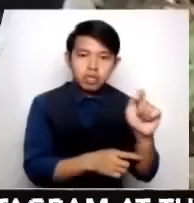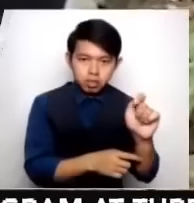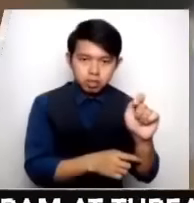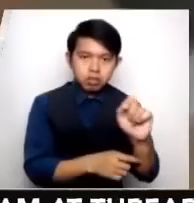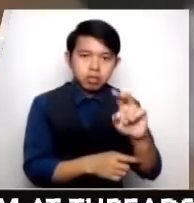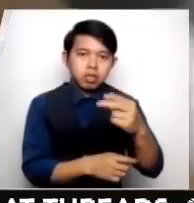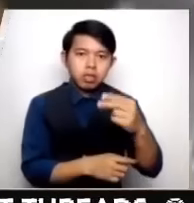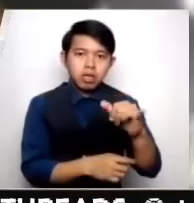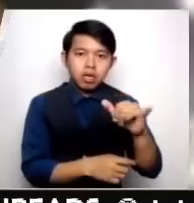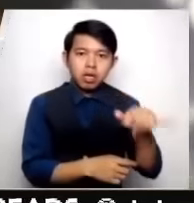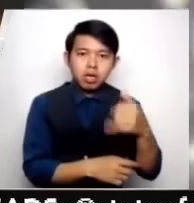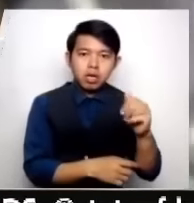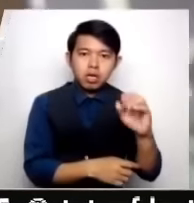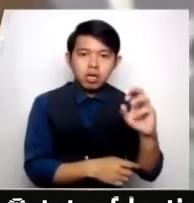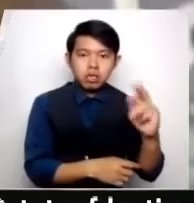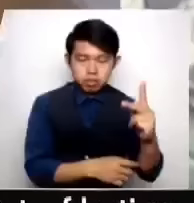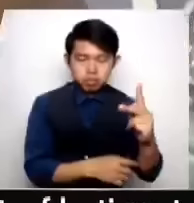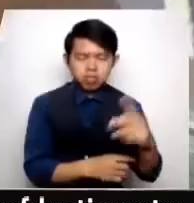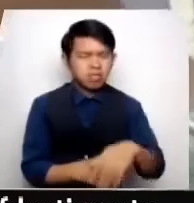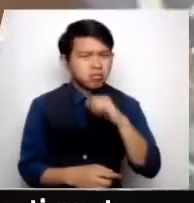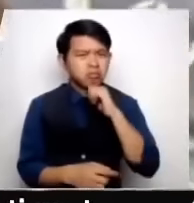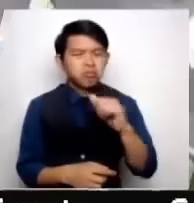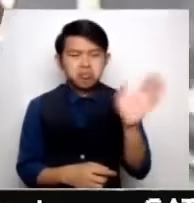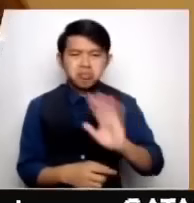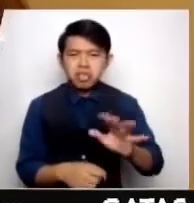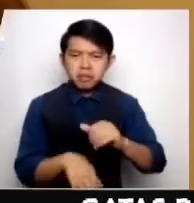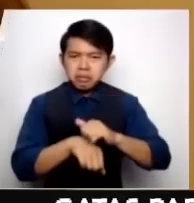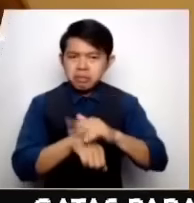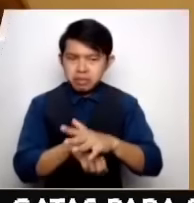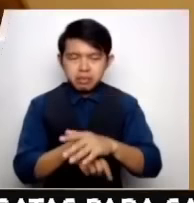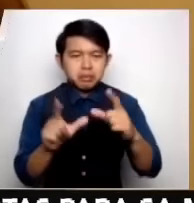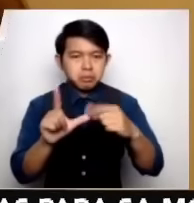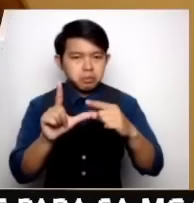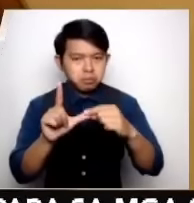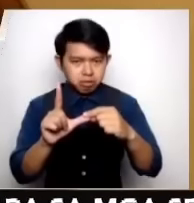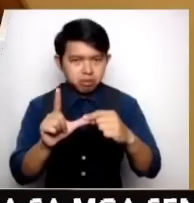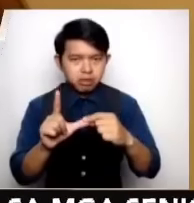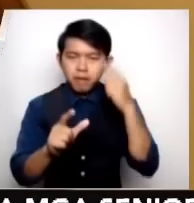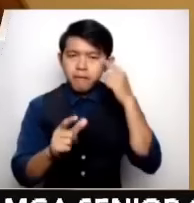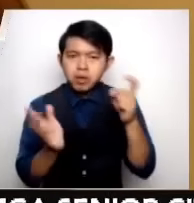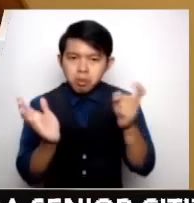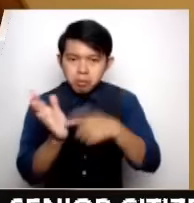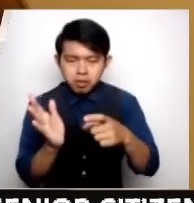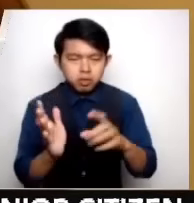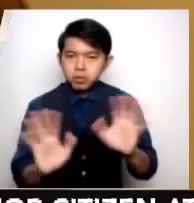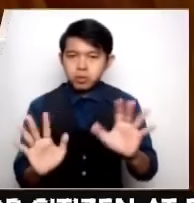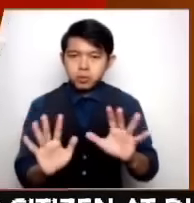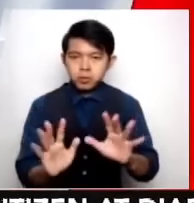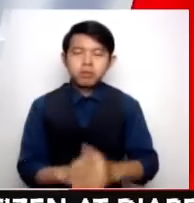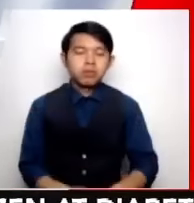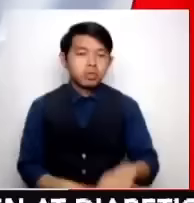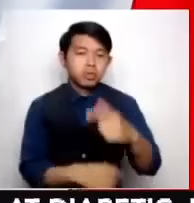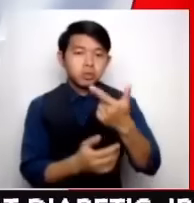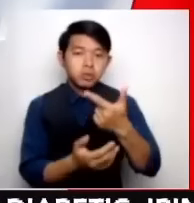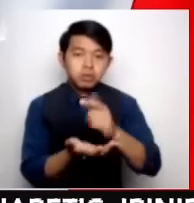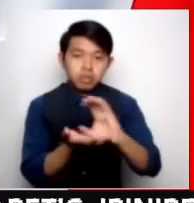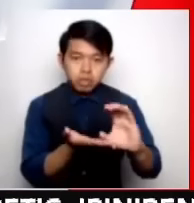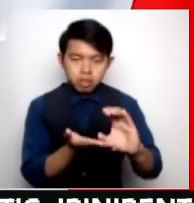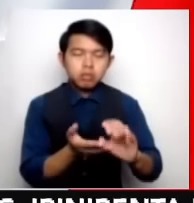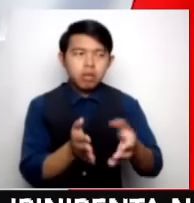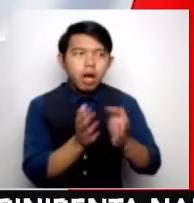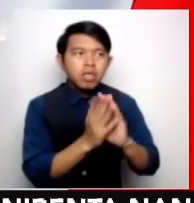link para kayo ay mag-login o para humingi ng verification. Hinihingan pa namin ng pahayag ang GCash tungkol dito. Huwag pong i-click yung